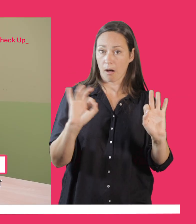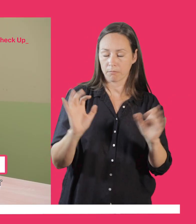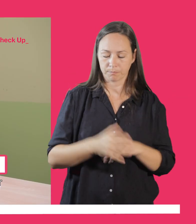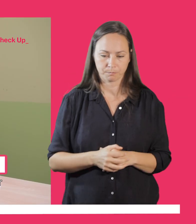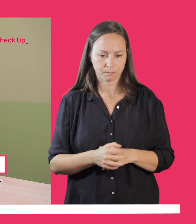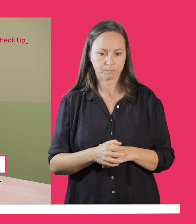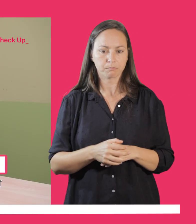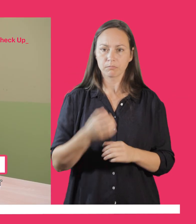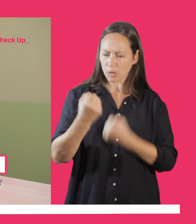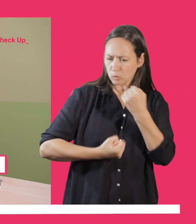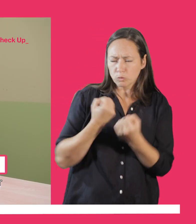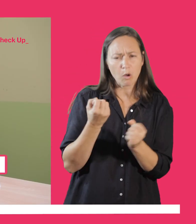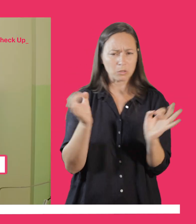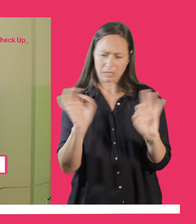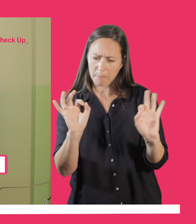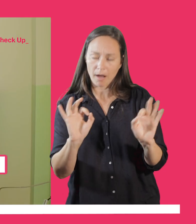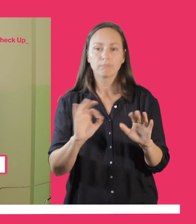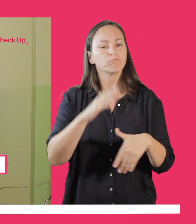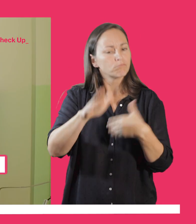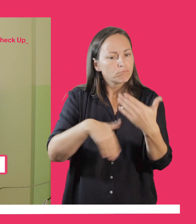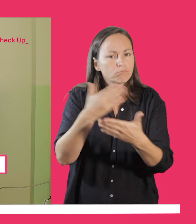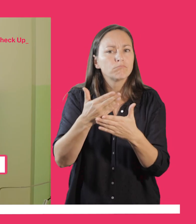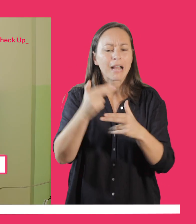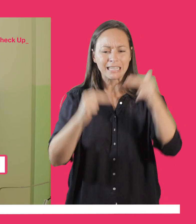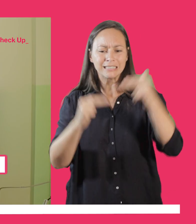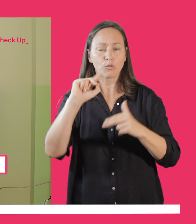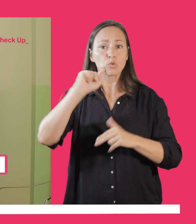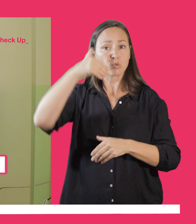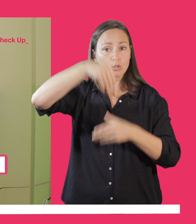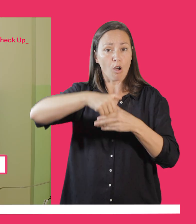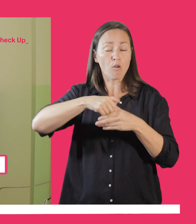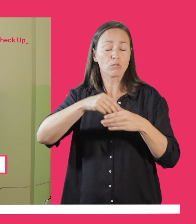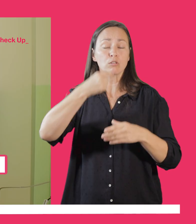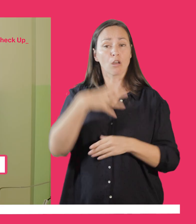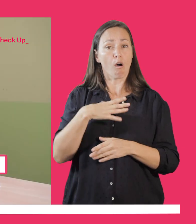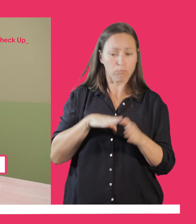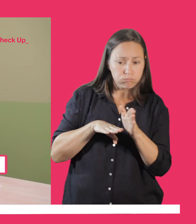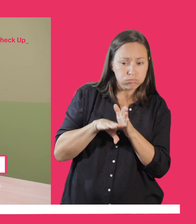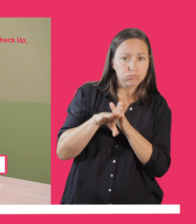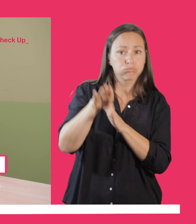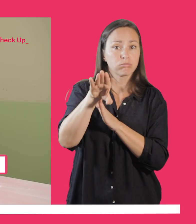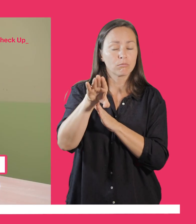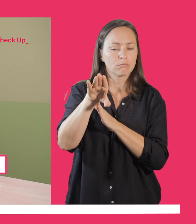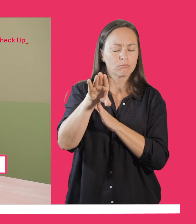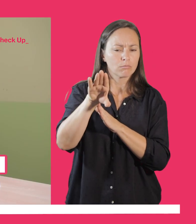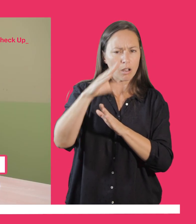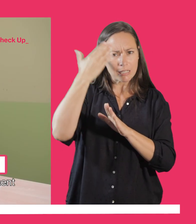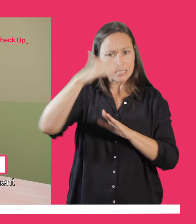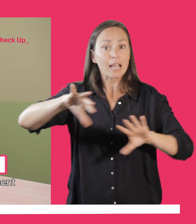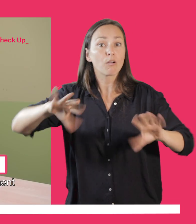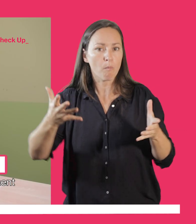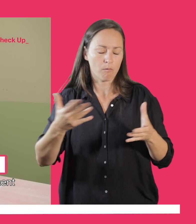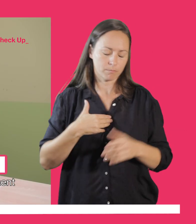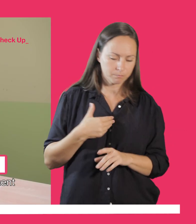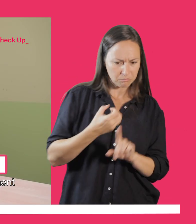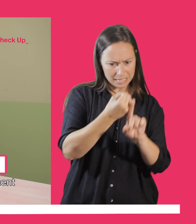lui indiquer qu'il est diabétique. Il n'y aura pas de douleur. Après, les premiers signes qui vont orienter vers l'élévation de la glycémie, ça